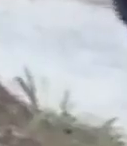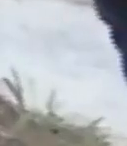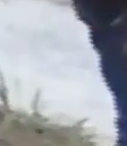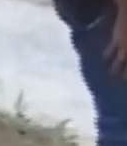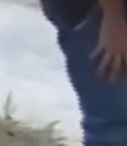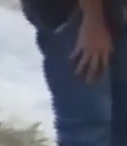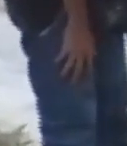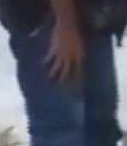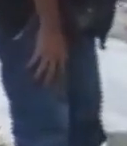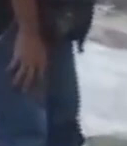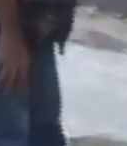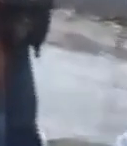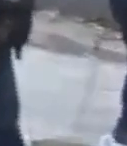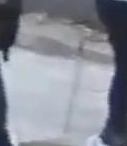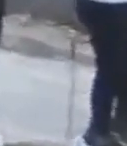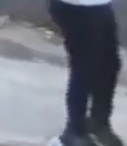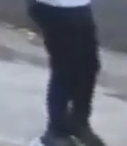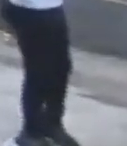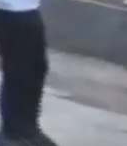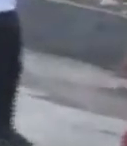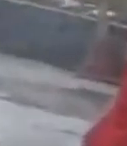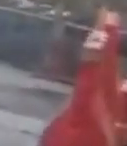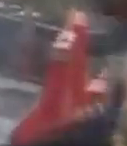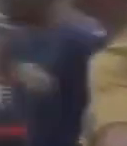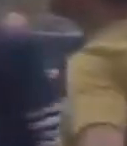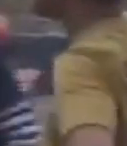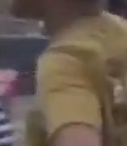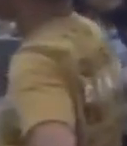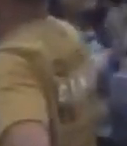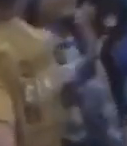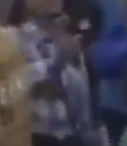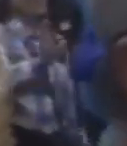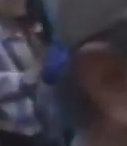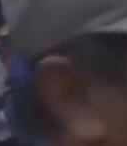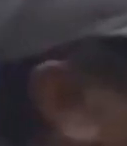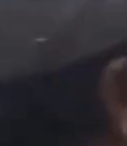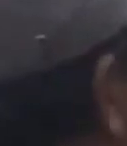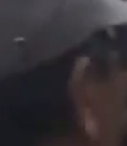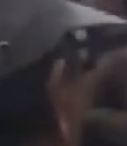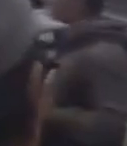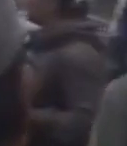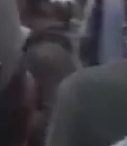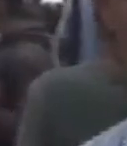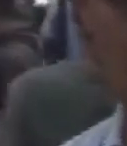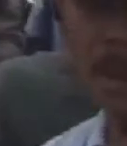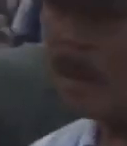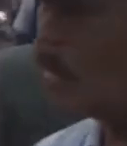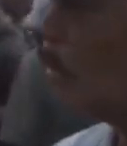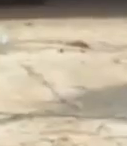Polda Jawa Barat untuk mematangkan pelaksanaan prarekonstruksi yang akan digelar Kamis termasuk membereskan posisi peralatan ke posisi